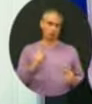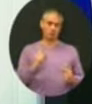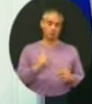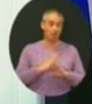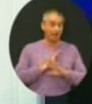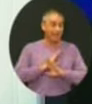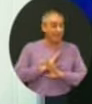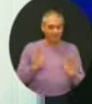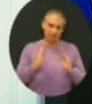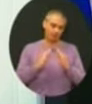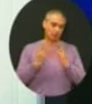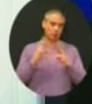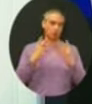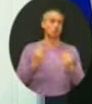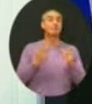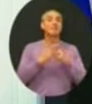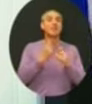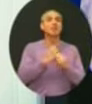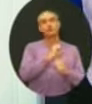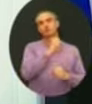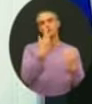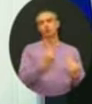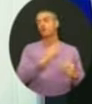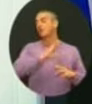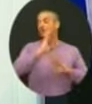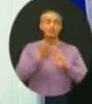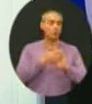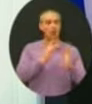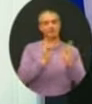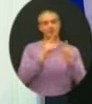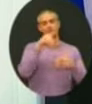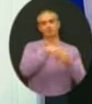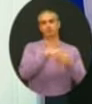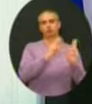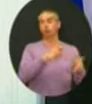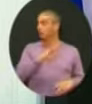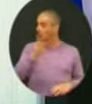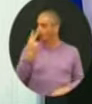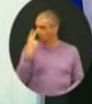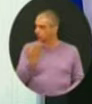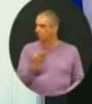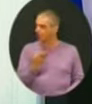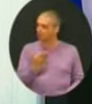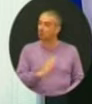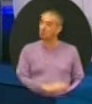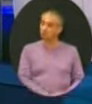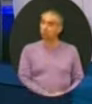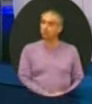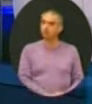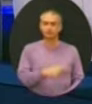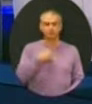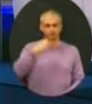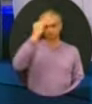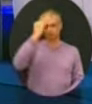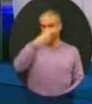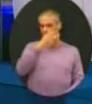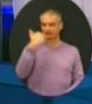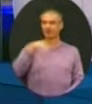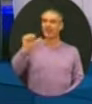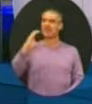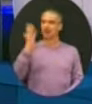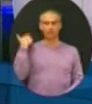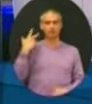אין בית יותר טוב מפלגת העבודה, עם כל המאבקים הפנימיים שקיימים. עם כל מה שראית פה. אגב, אני זוכר שאתה ואיתן כבל